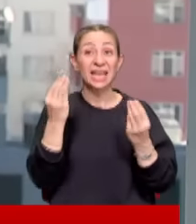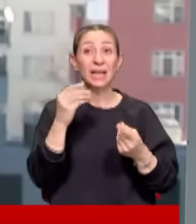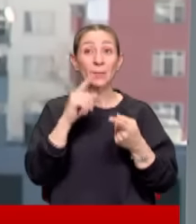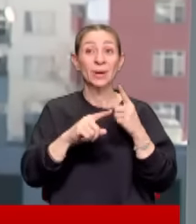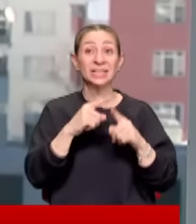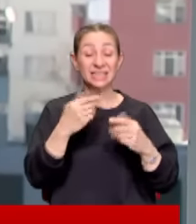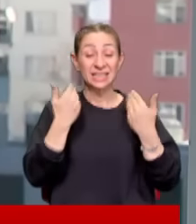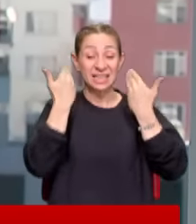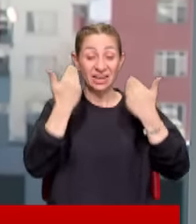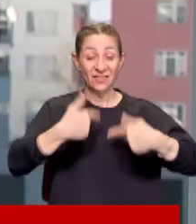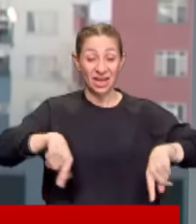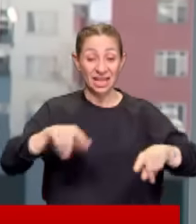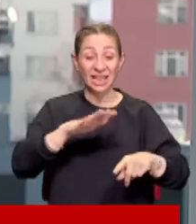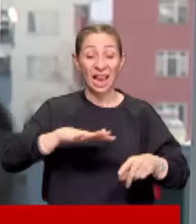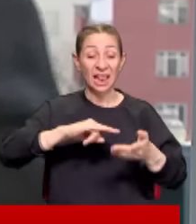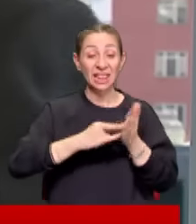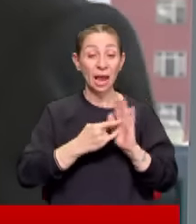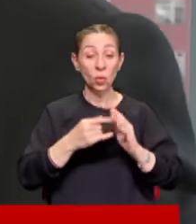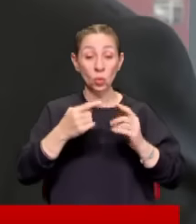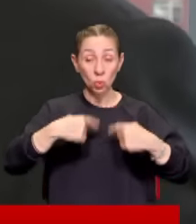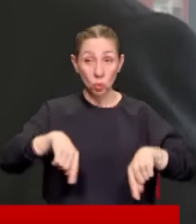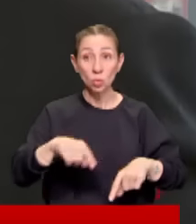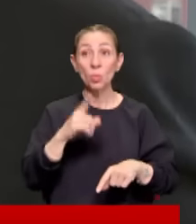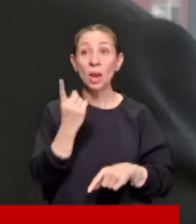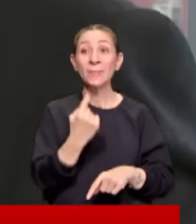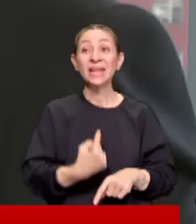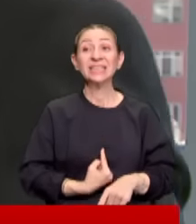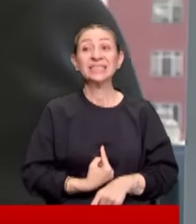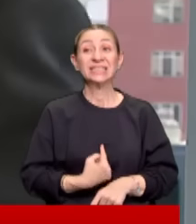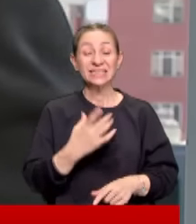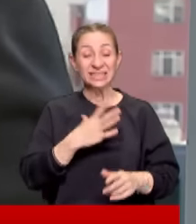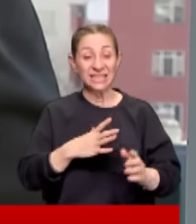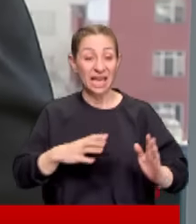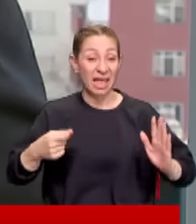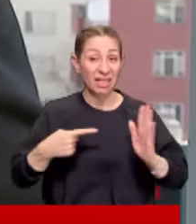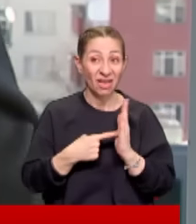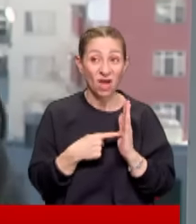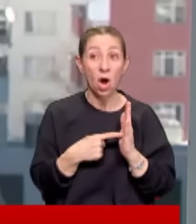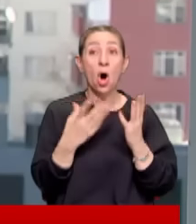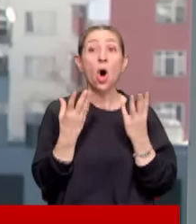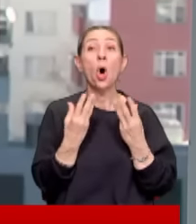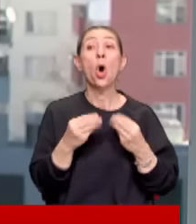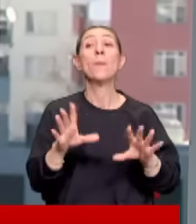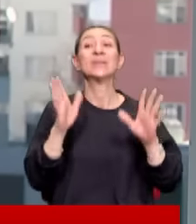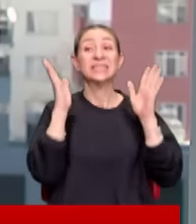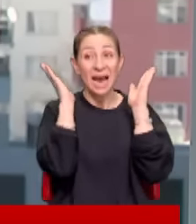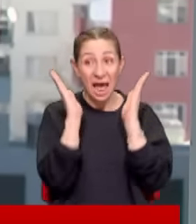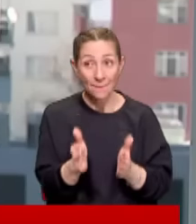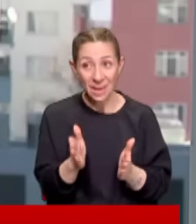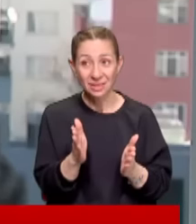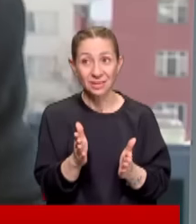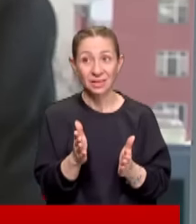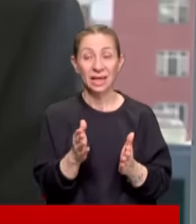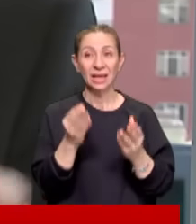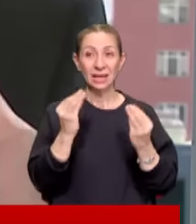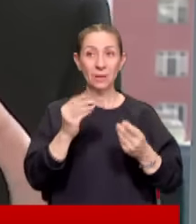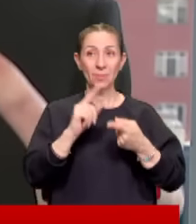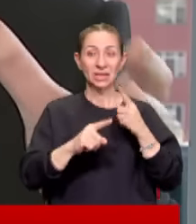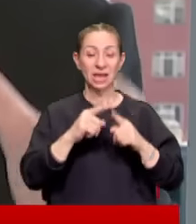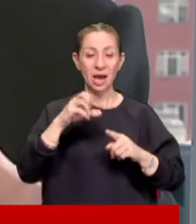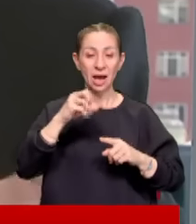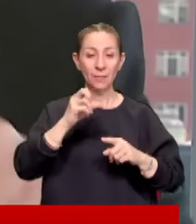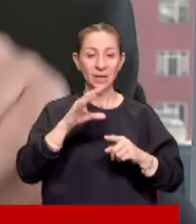Parti divanının ve genel idare kurulunun böyle bir niyeti, amacı olmamasına rağmen İYİ Parti,